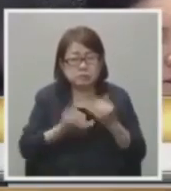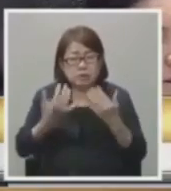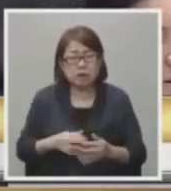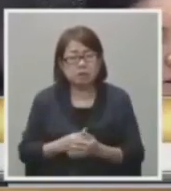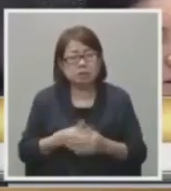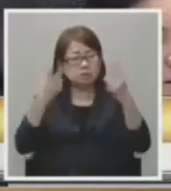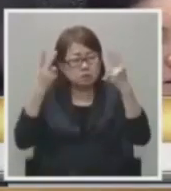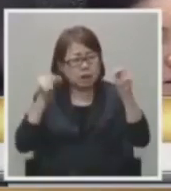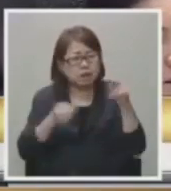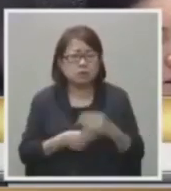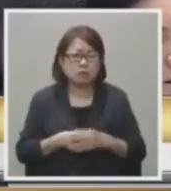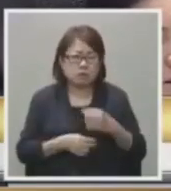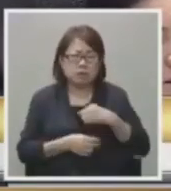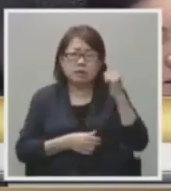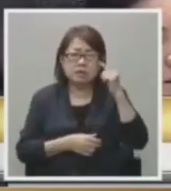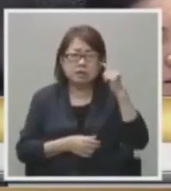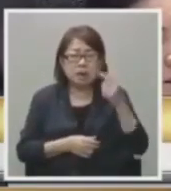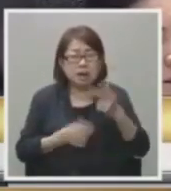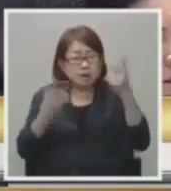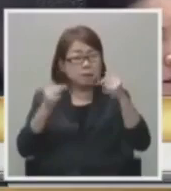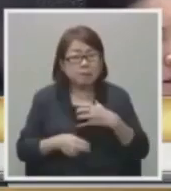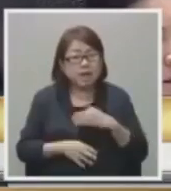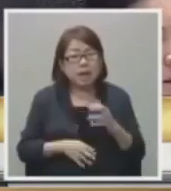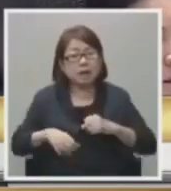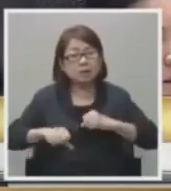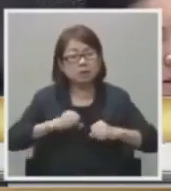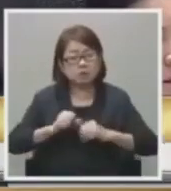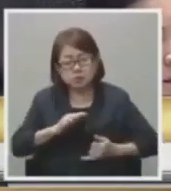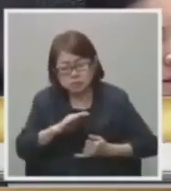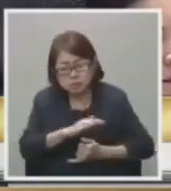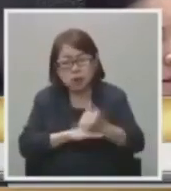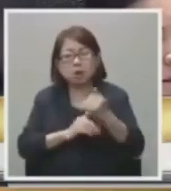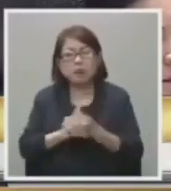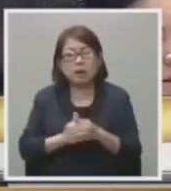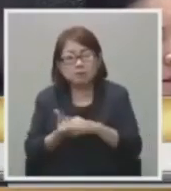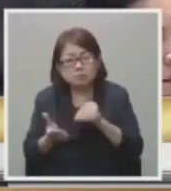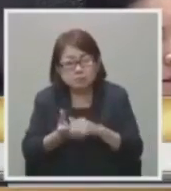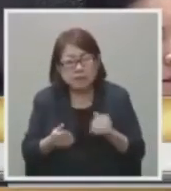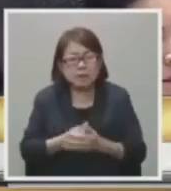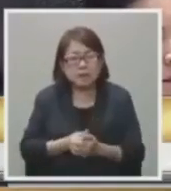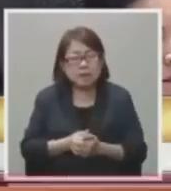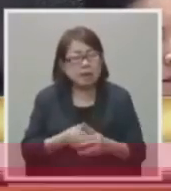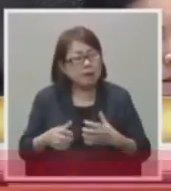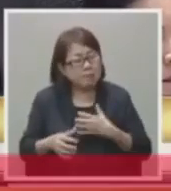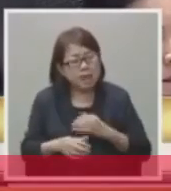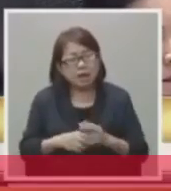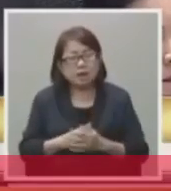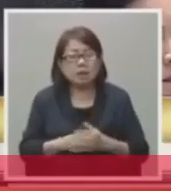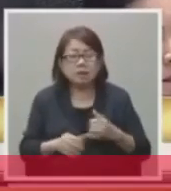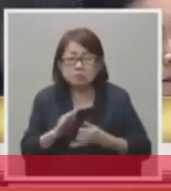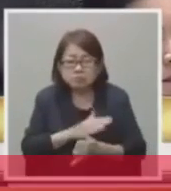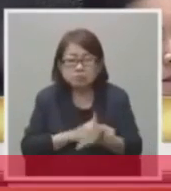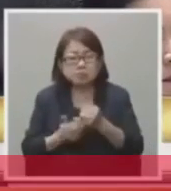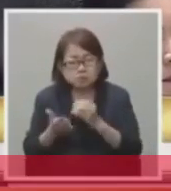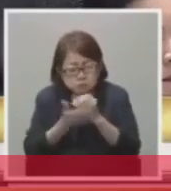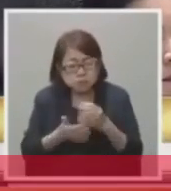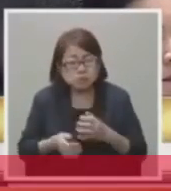ผมเชื่อว่าท่านไม่อยากให้เยาวชนติดบ่อนติดยาหรอกครับแต่ท่านรู้หรือเปล่าเพราะท่านไปไหนท่านอาจจะ